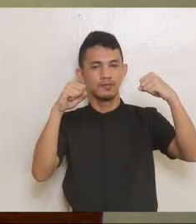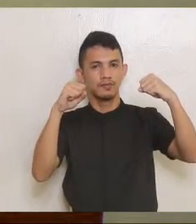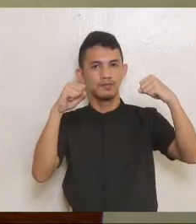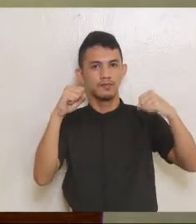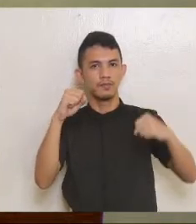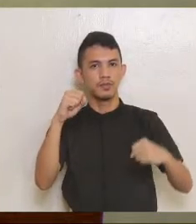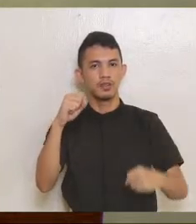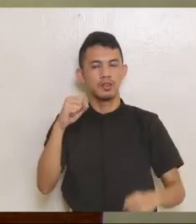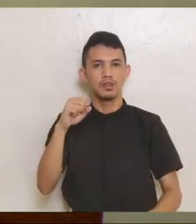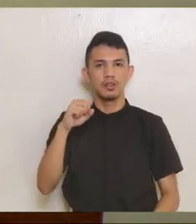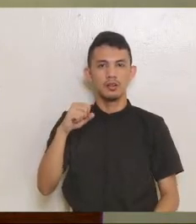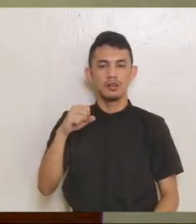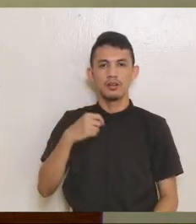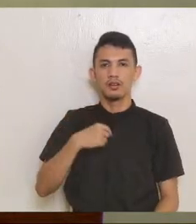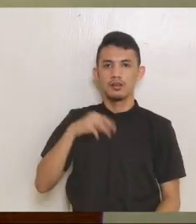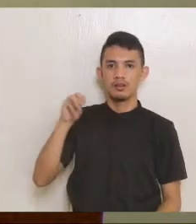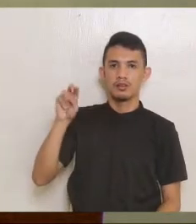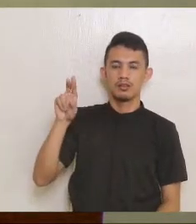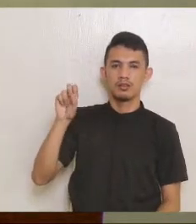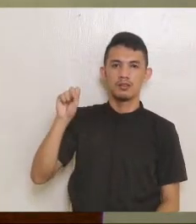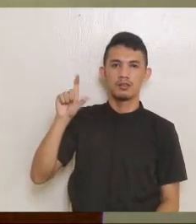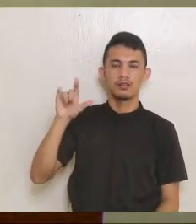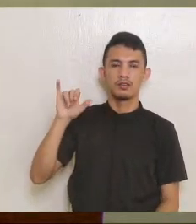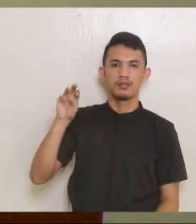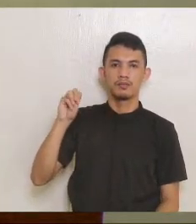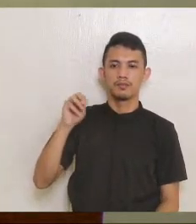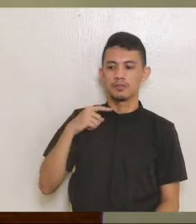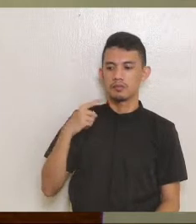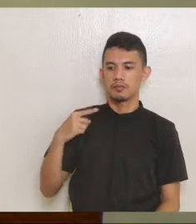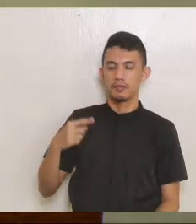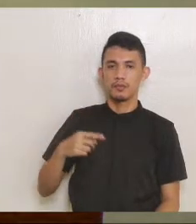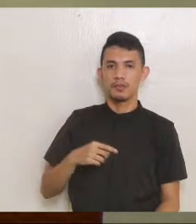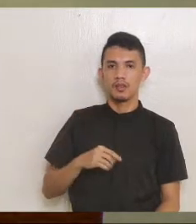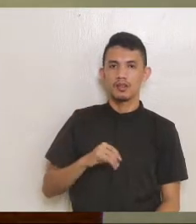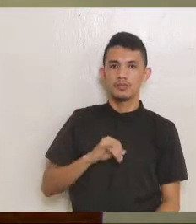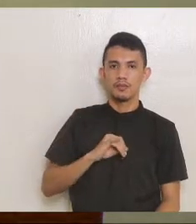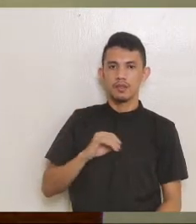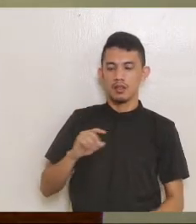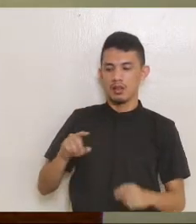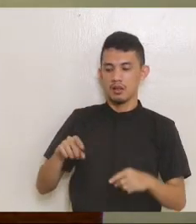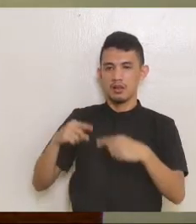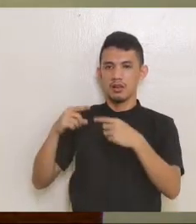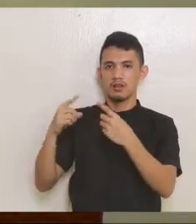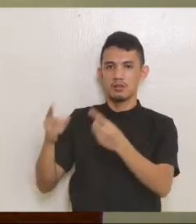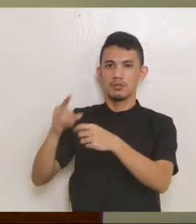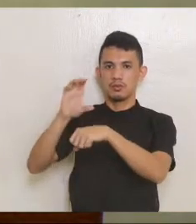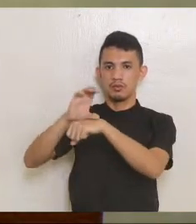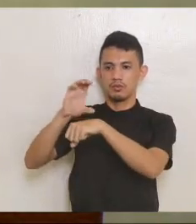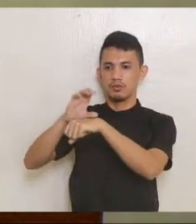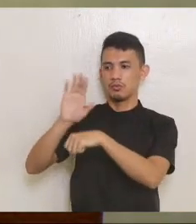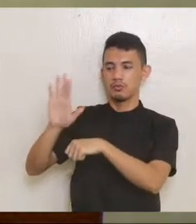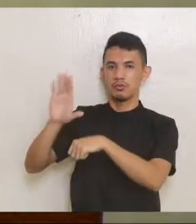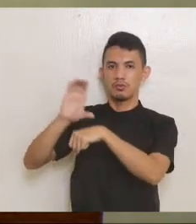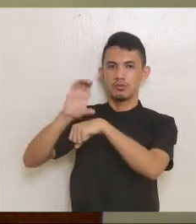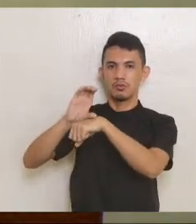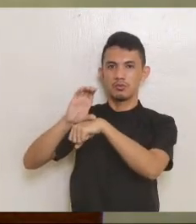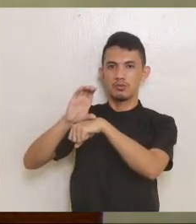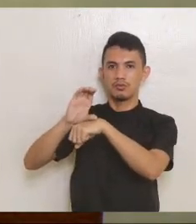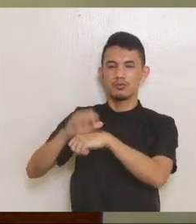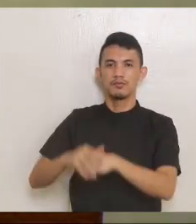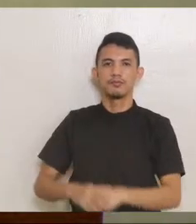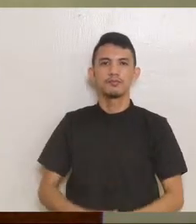ingon ang Muslim, bay musimba ka ko sa inyong simbahan. Ningon pod ang usa si tawagon natog si Lim og